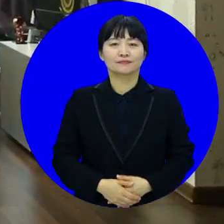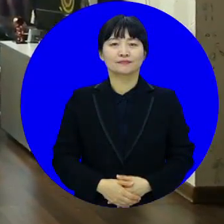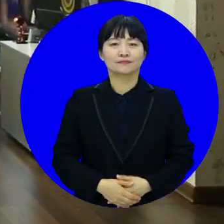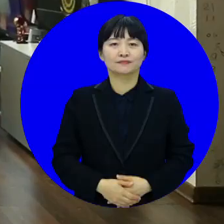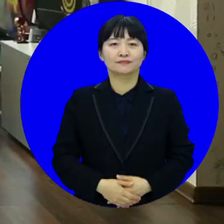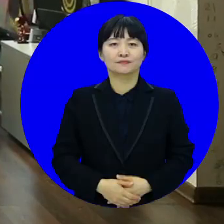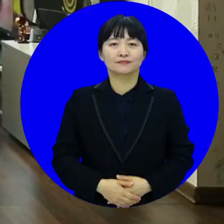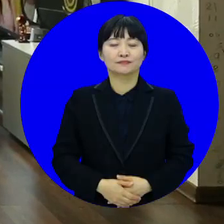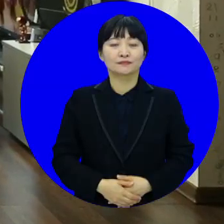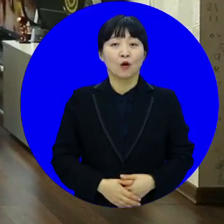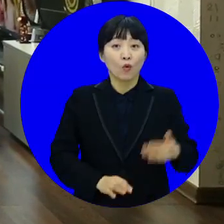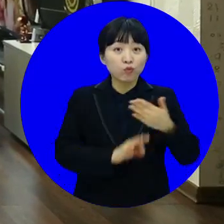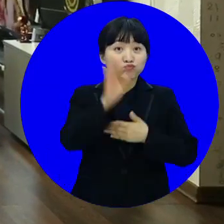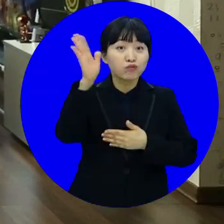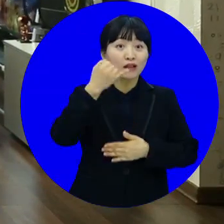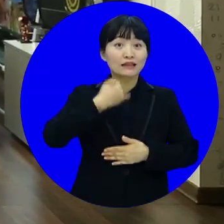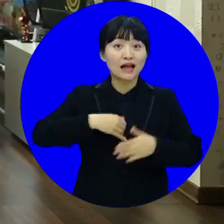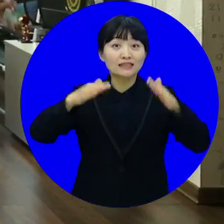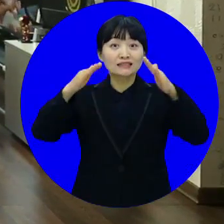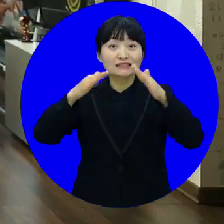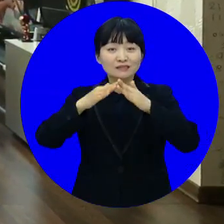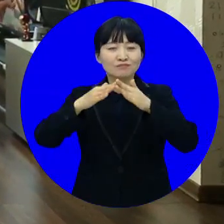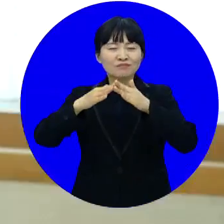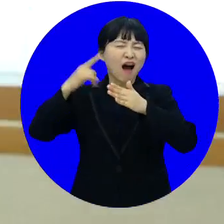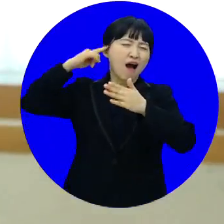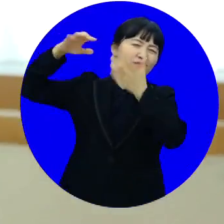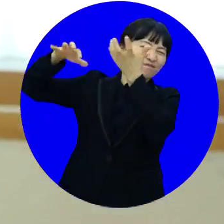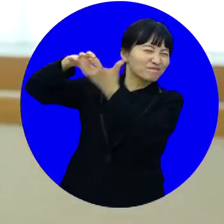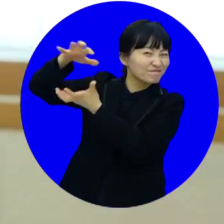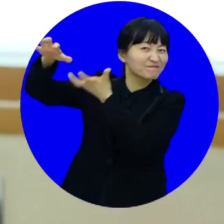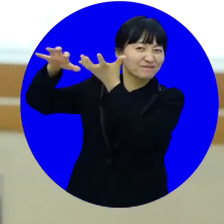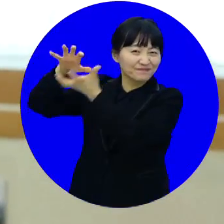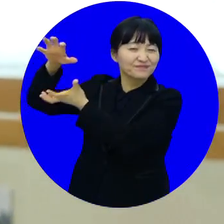휴일 오전부터 예린이 집이 시끌벅적합니다.